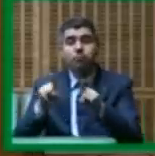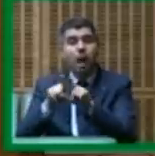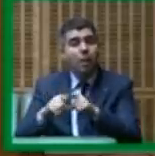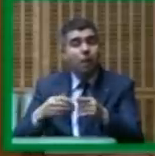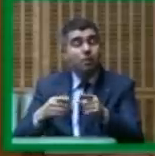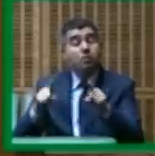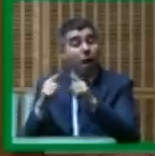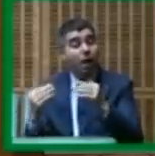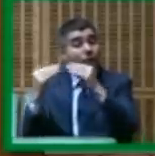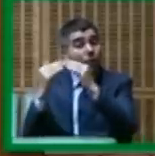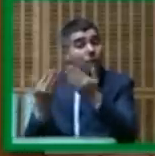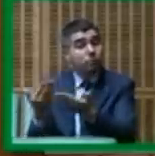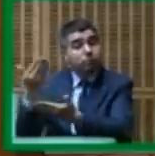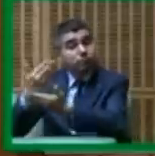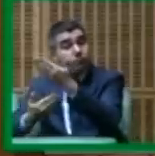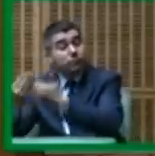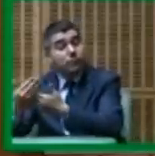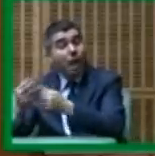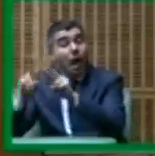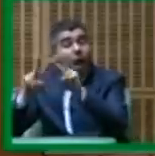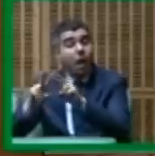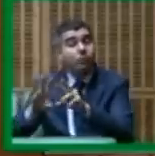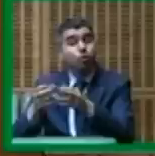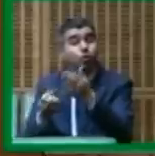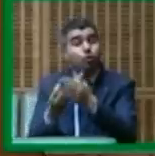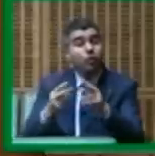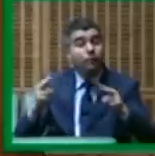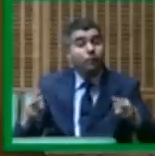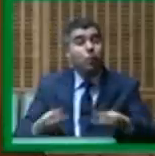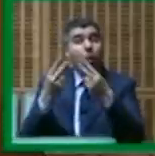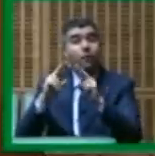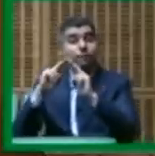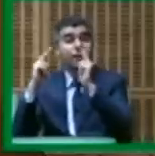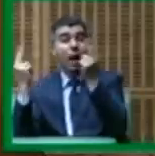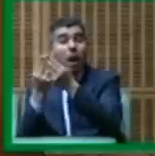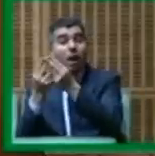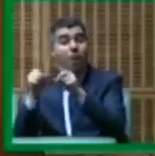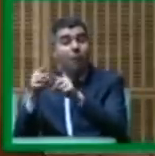التنافسية ولات صعيبة، وتعرف باللي الأسواق انفتحت وأنه ما يمكنناش نتراجعوا اللور،